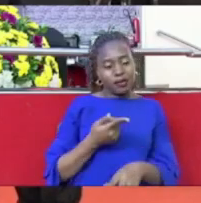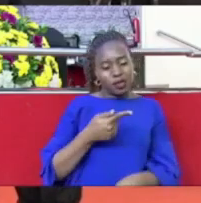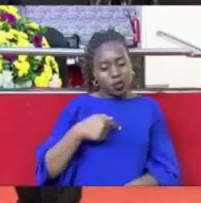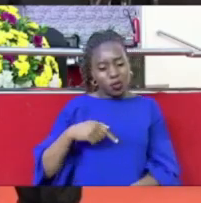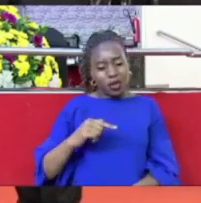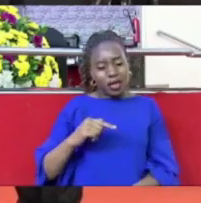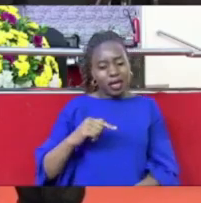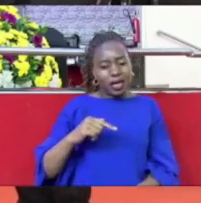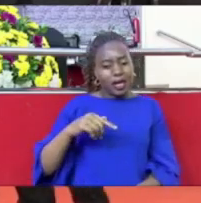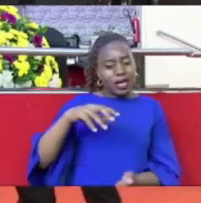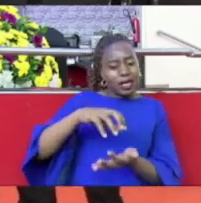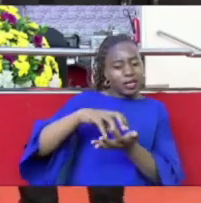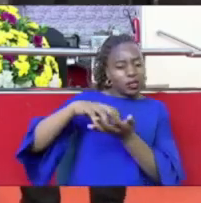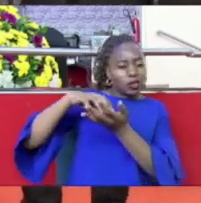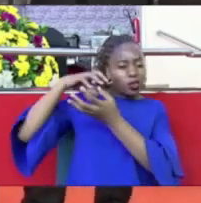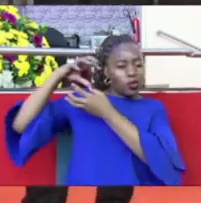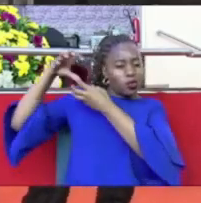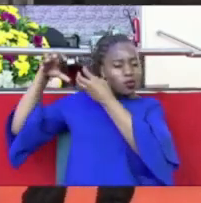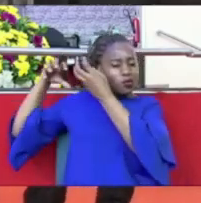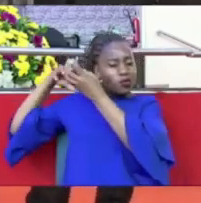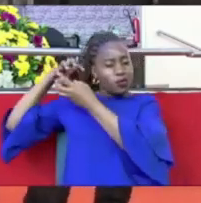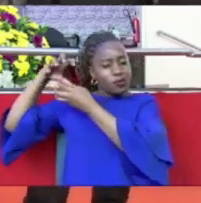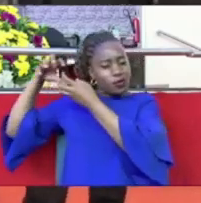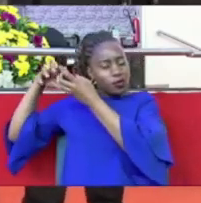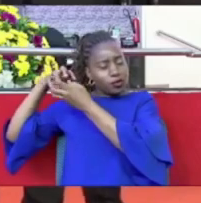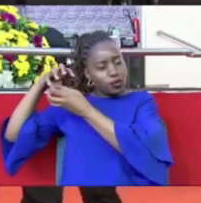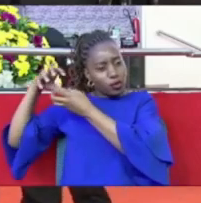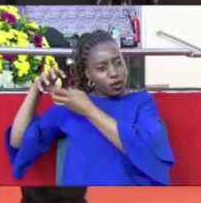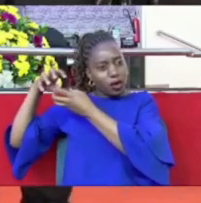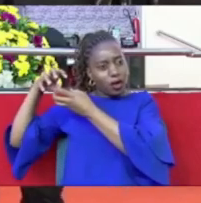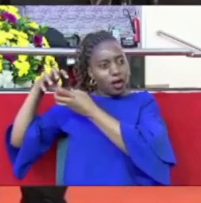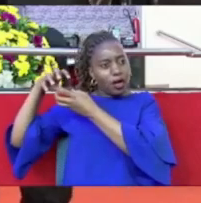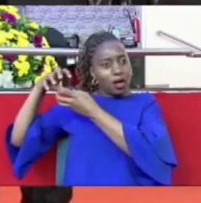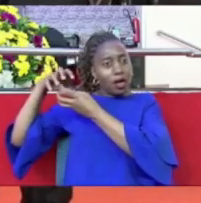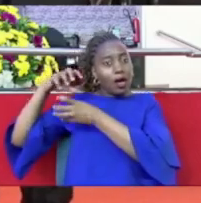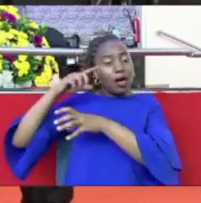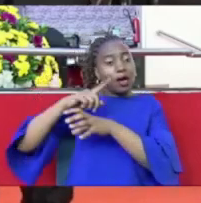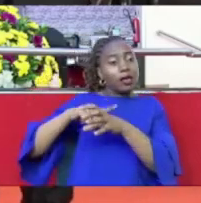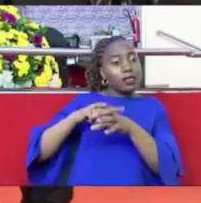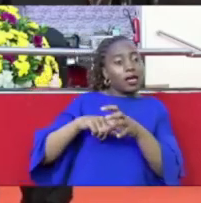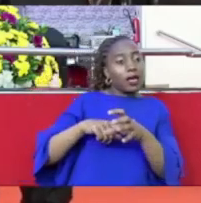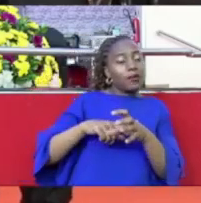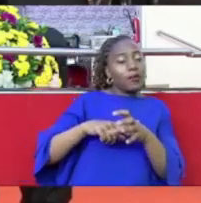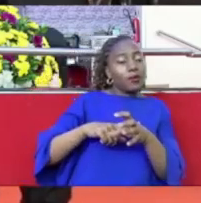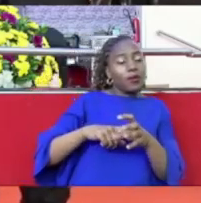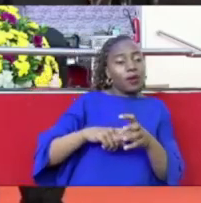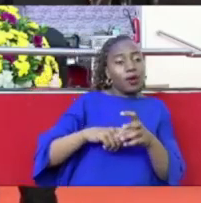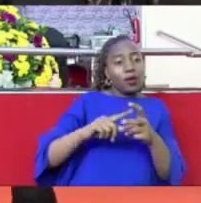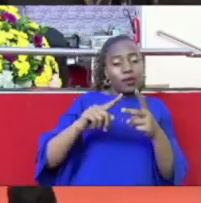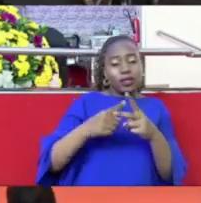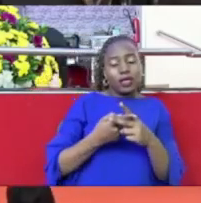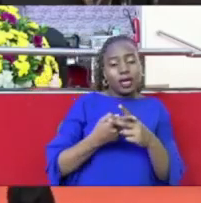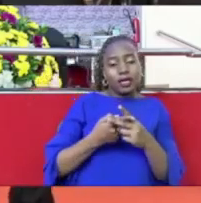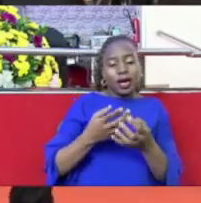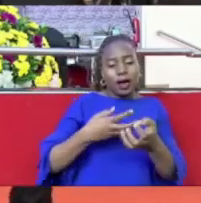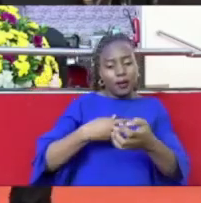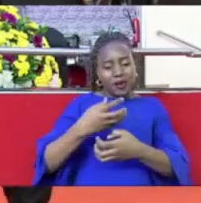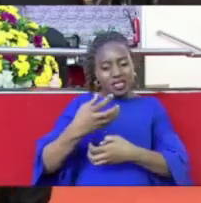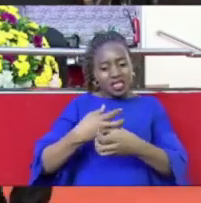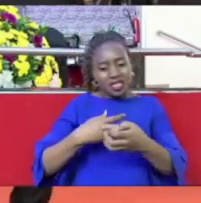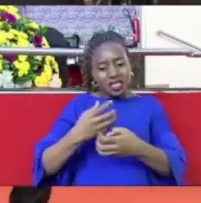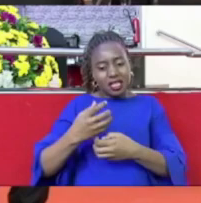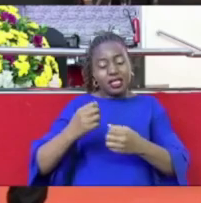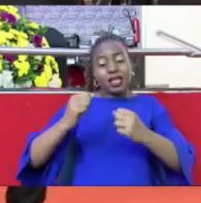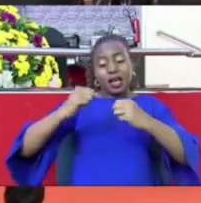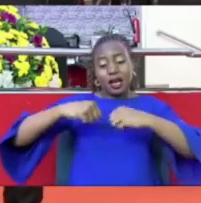Ndio sababu wakati mwingine tunajipata tumekwama. We are entering this business deal. Tunaingia kwenye haya makubaliano ya kibiashara. We are being pushed